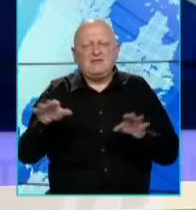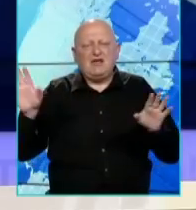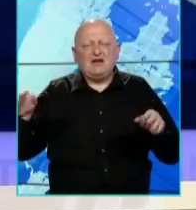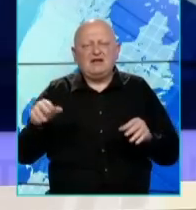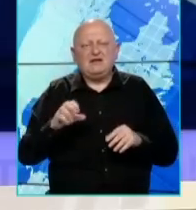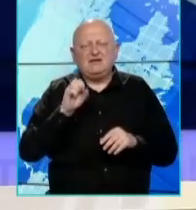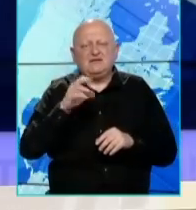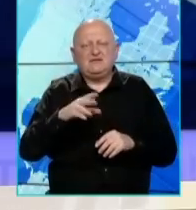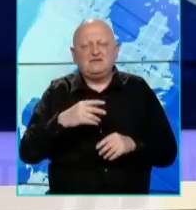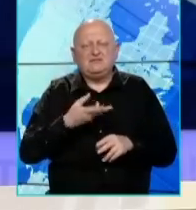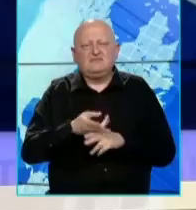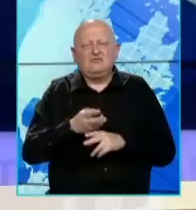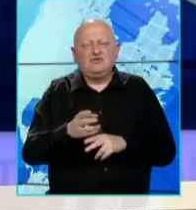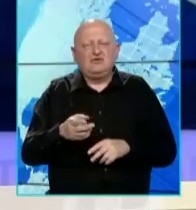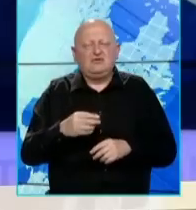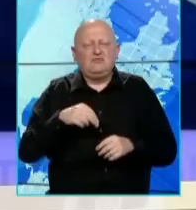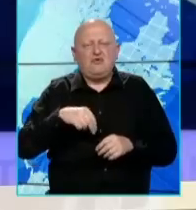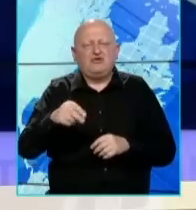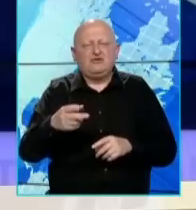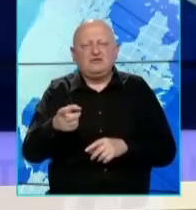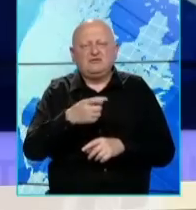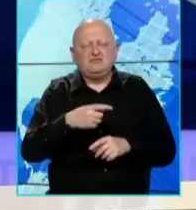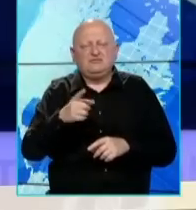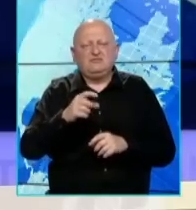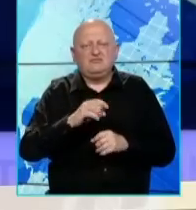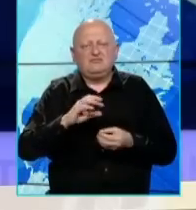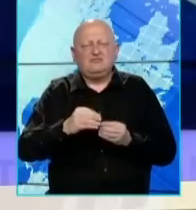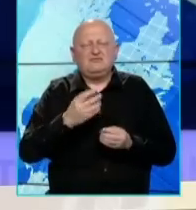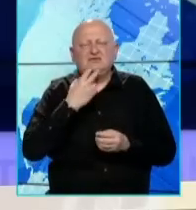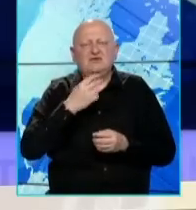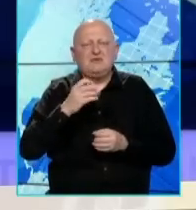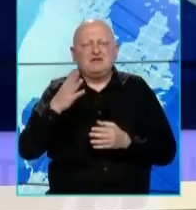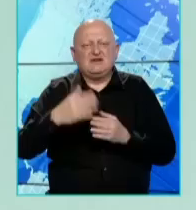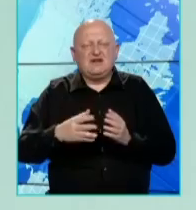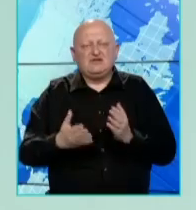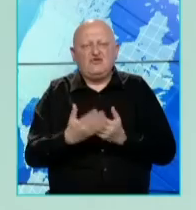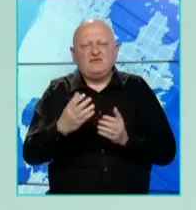zmajeva, a sve komični potezi u savezu. Sapunica bez kraja sa novim nastavkom.